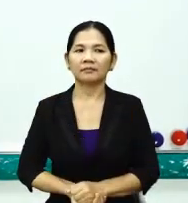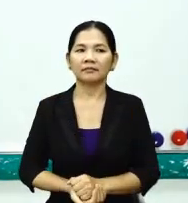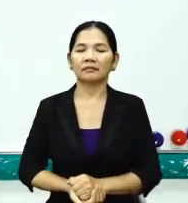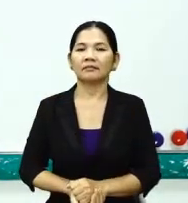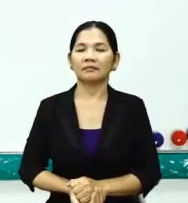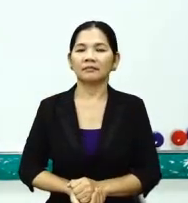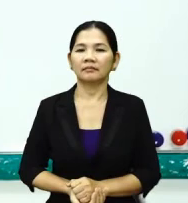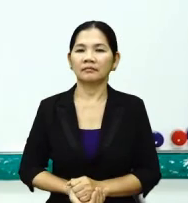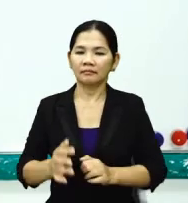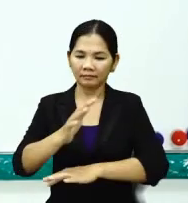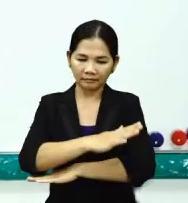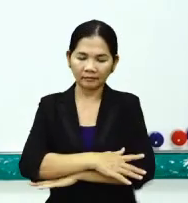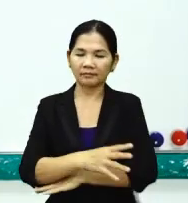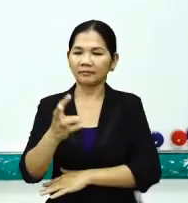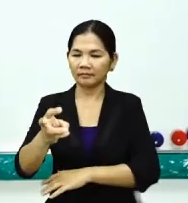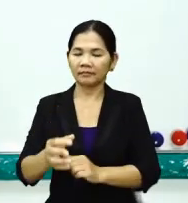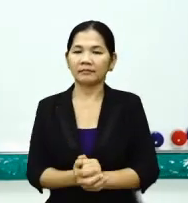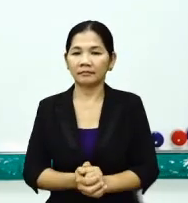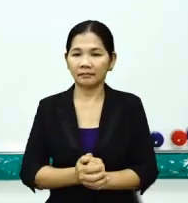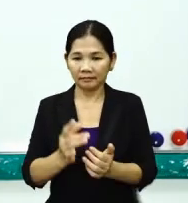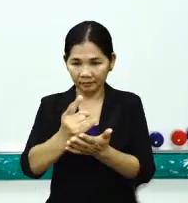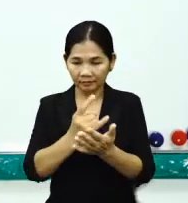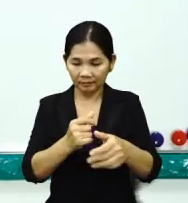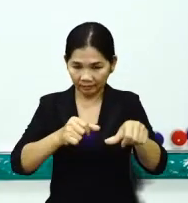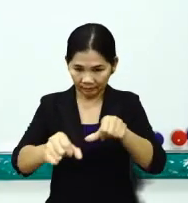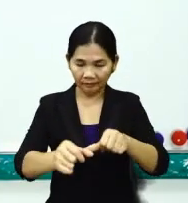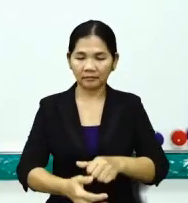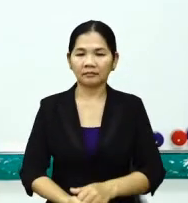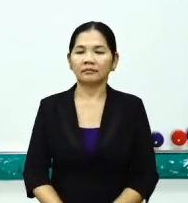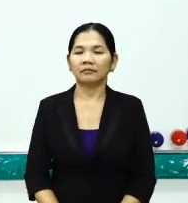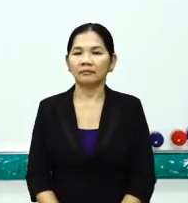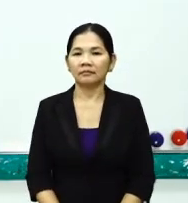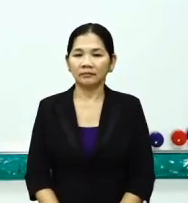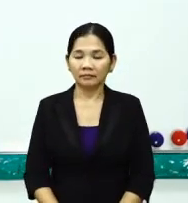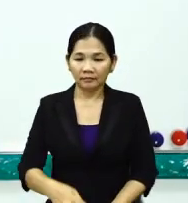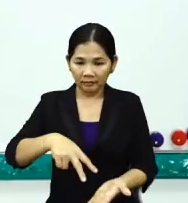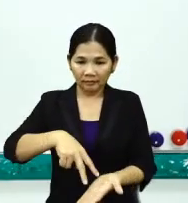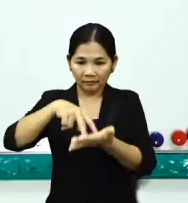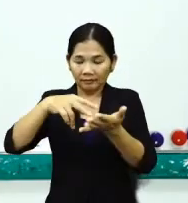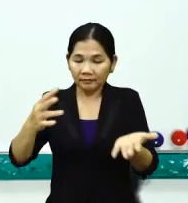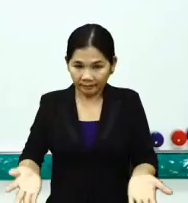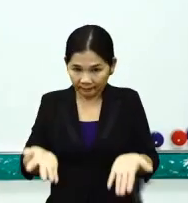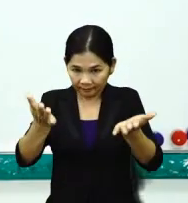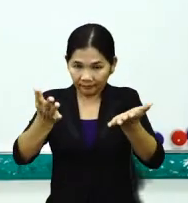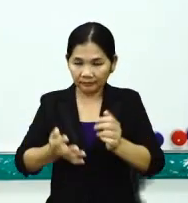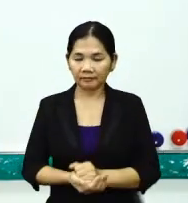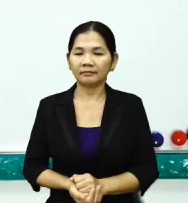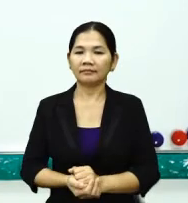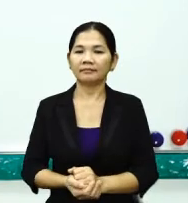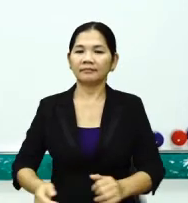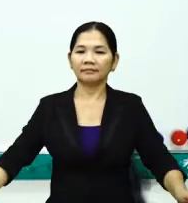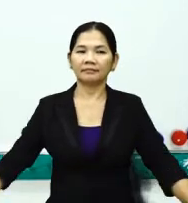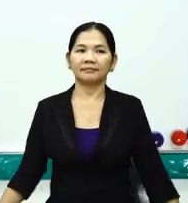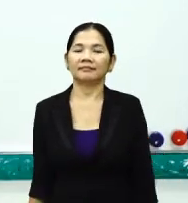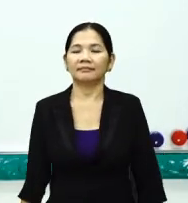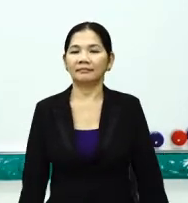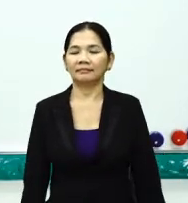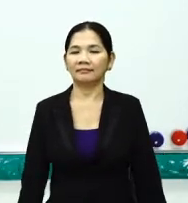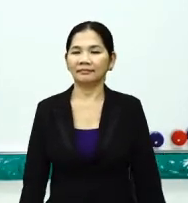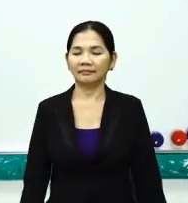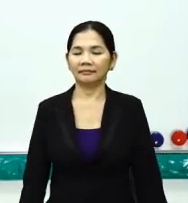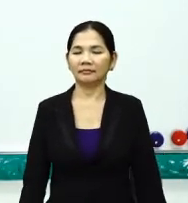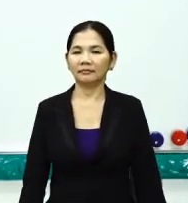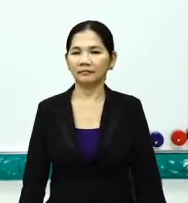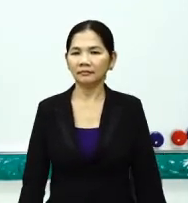á ta lấy dưới xâm rạp bằng tịch sân chà bằng tỏ bề điền dương tiền nè con á ta con cao cho là chà xâm rạp